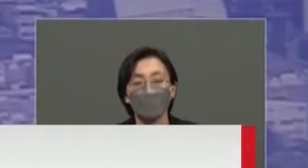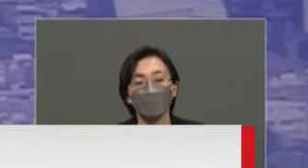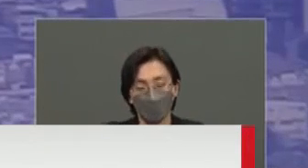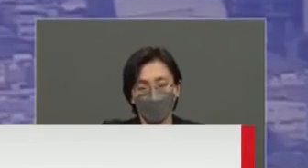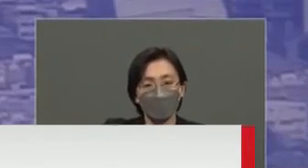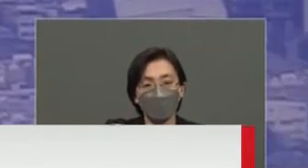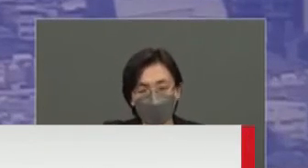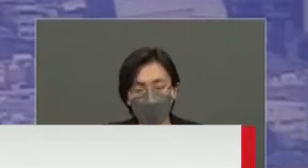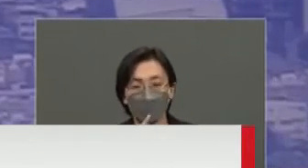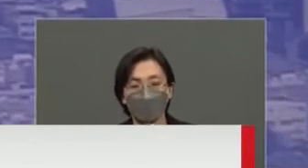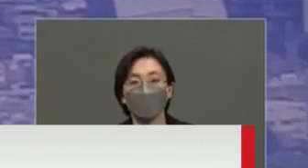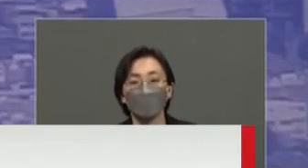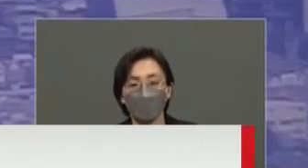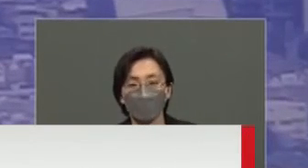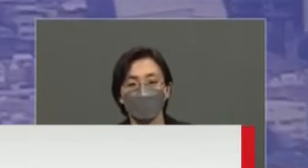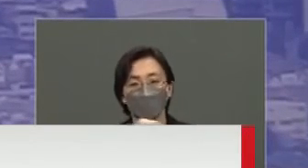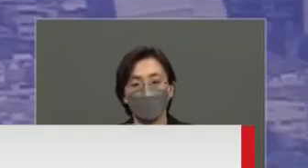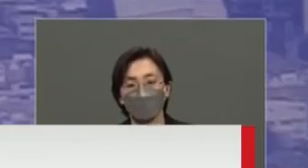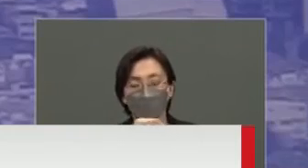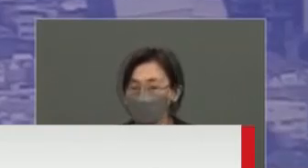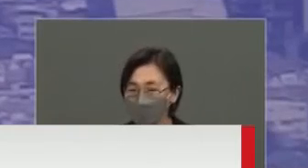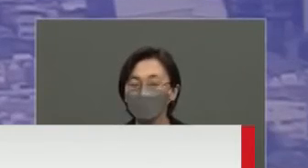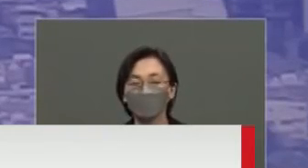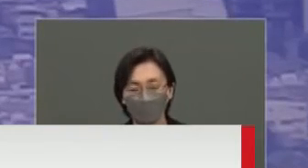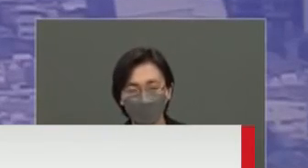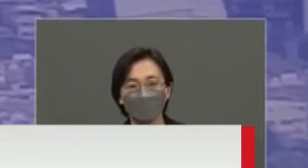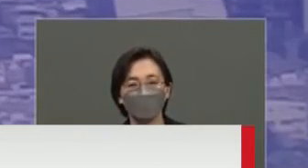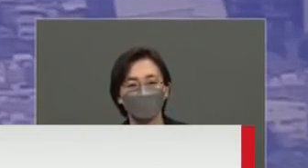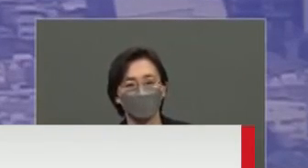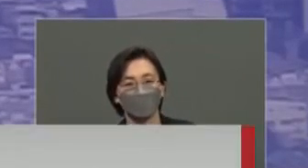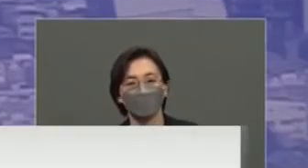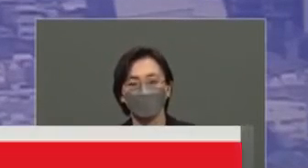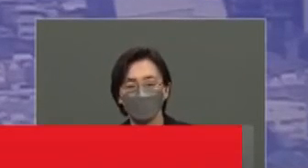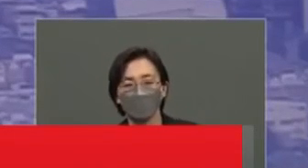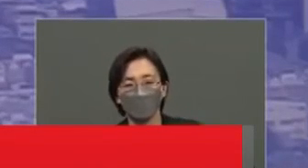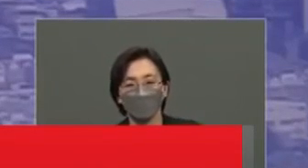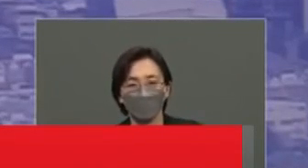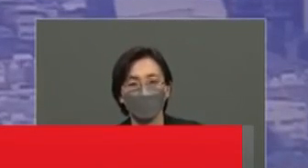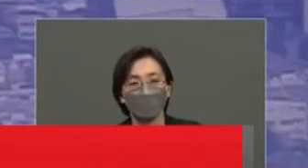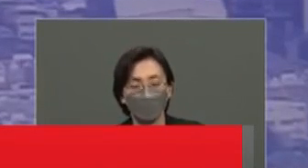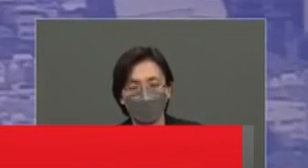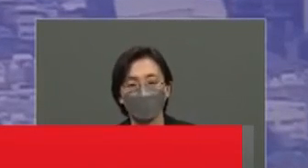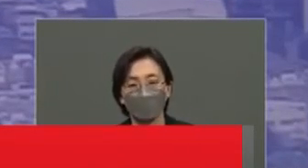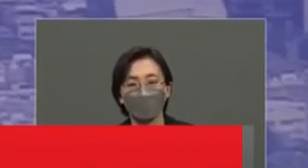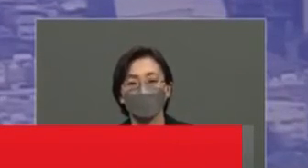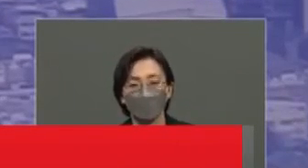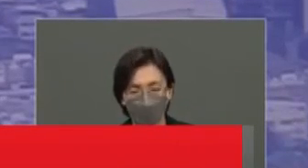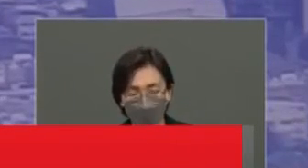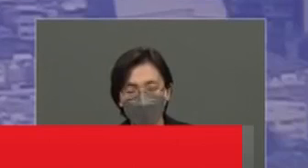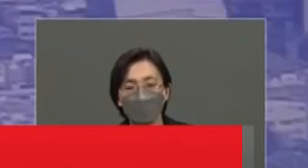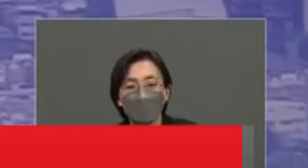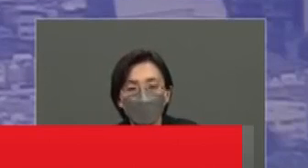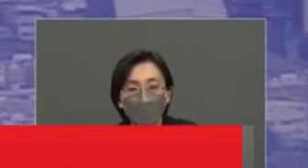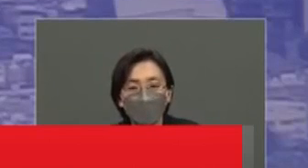ลอยที่กะละมังหลังบ้านและขอความร่วมมือนะคะให้พี่น้องประชาชนปีนี้ชวนกัน